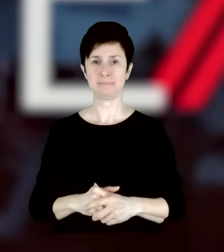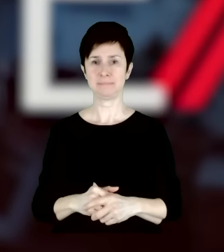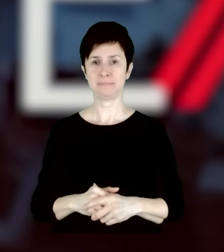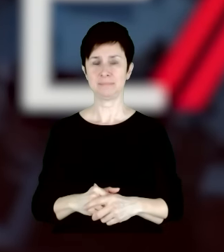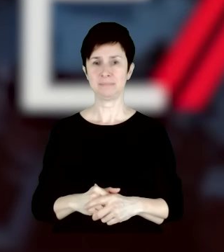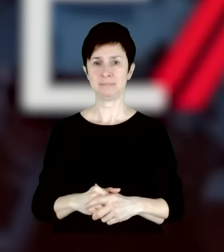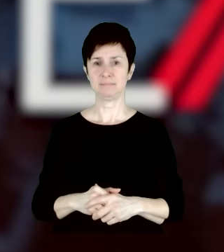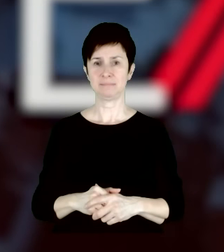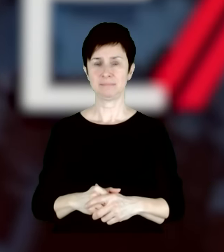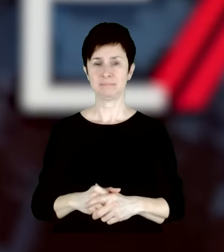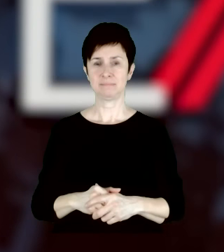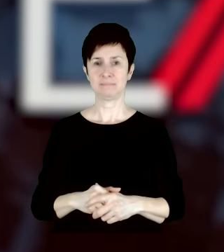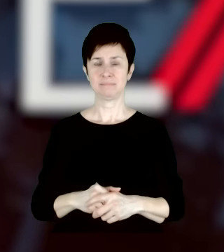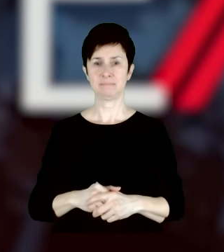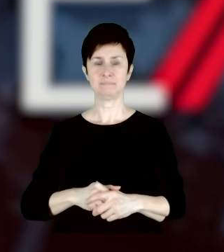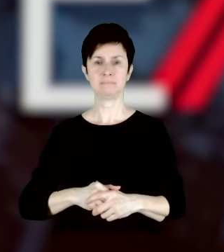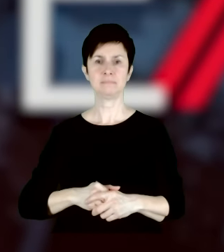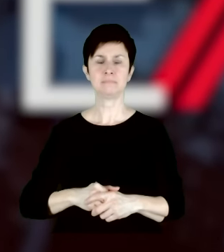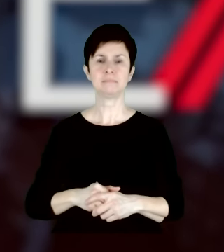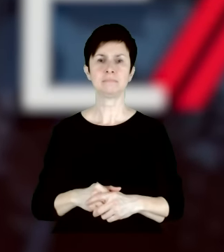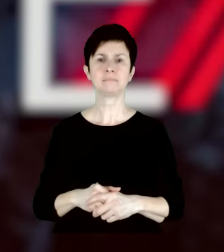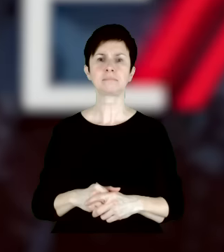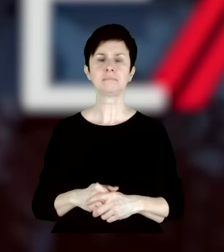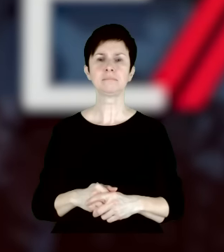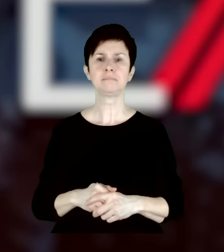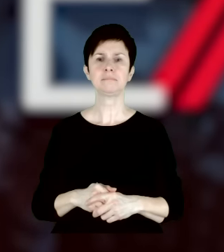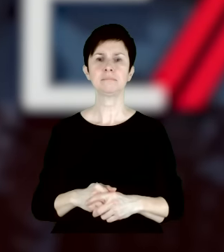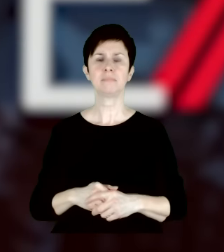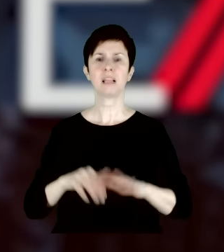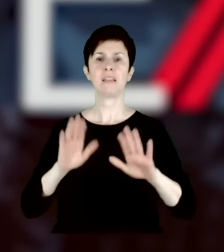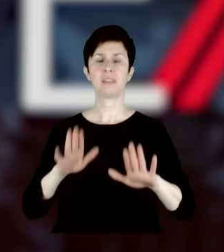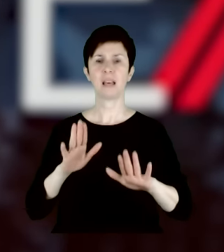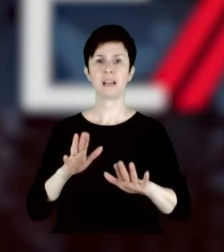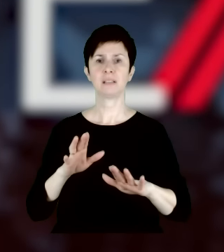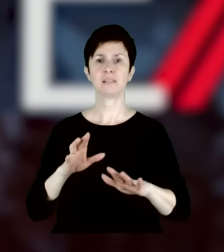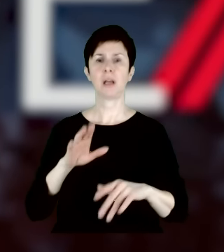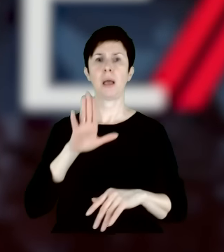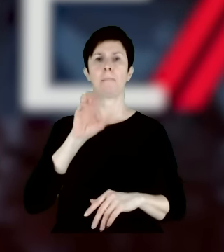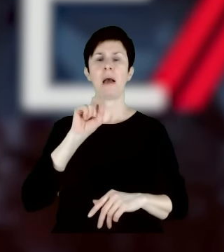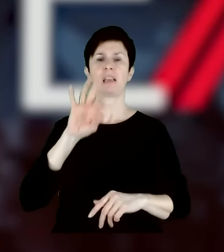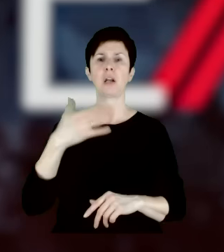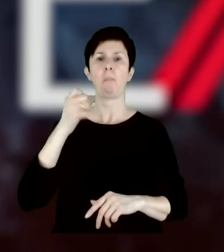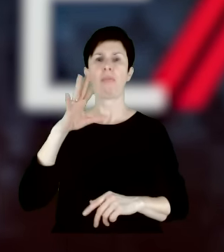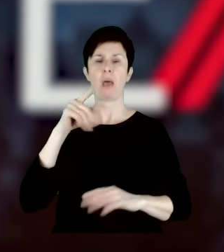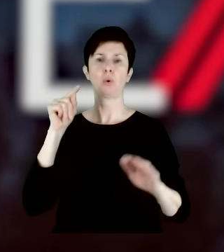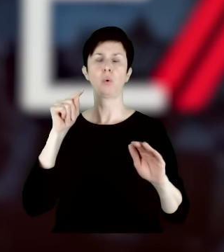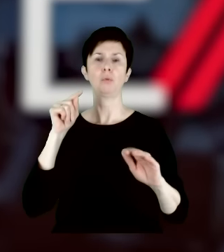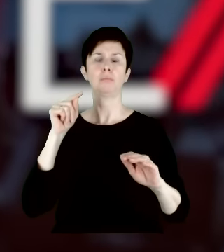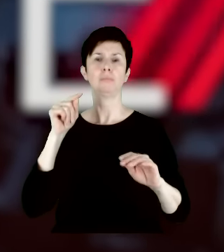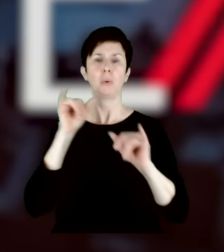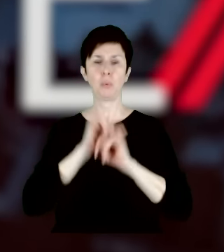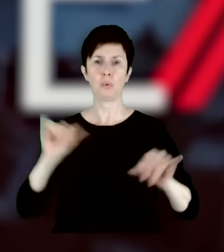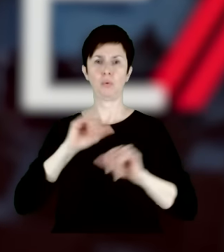Wiatr zmian na razie nie zdmuchnął Tomasa Tuchela, choć to kwestia czasu. Na razie prowadzony przez niego Bayern Monachium uciekł spod topora, ograł Lazio